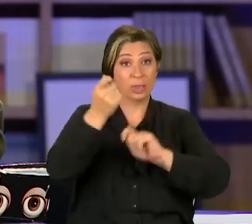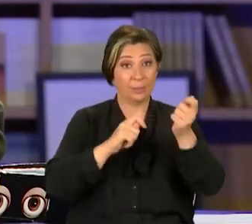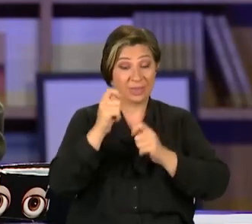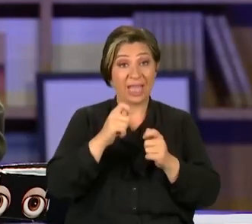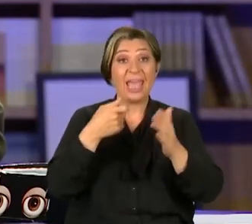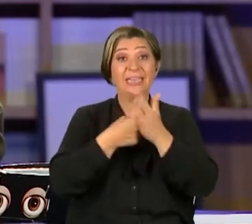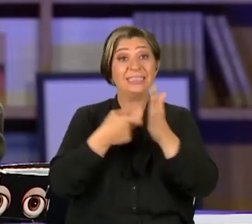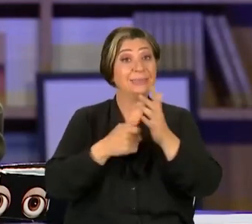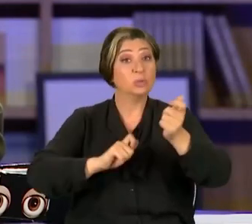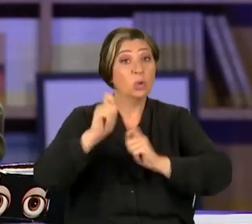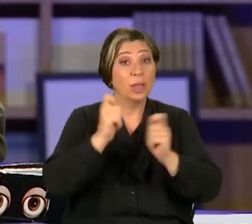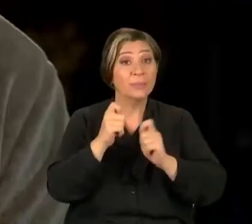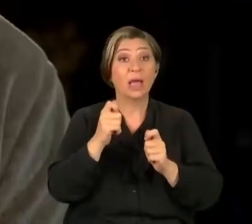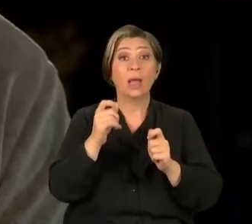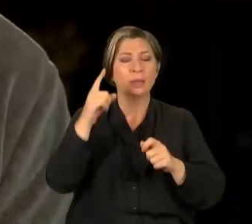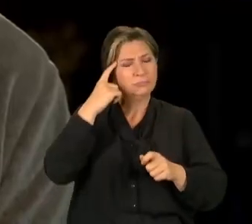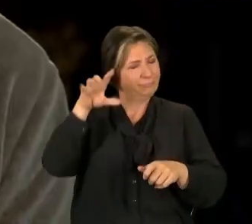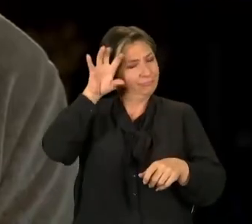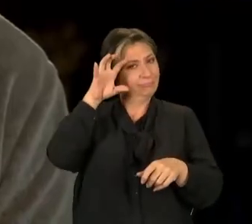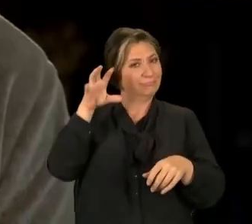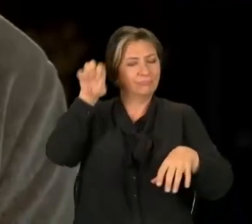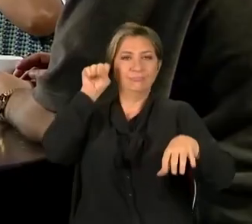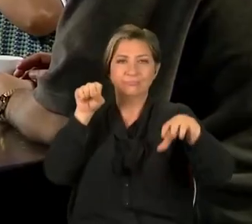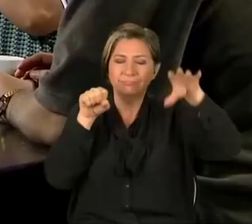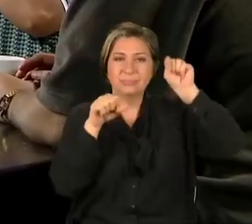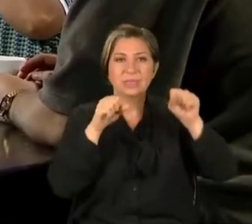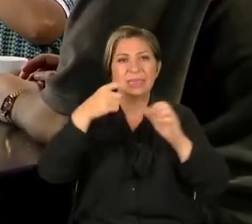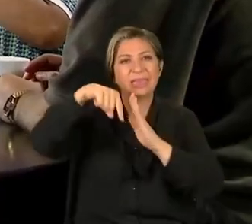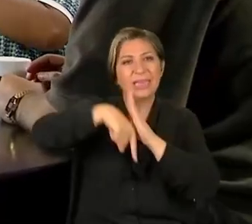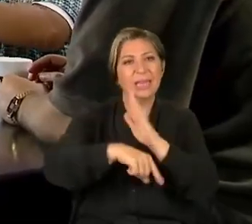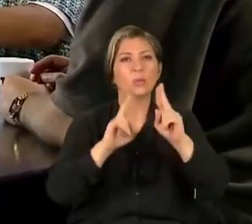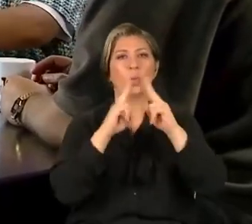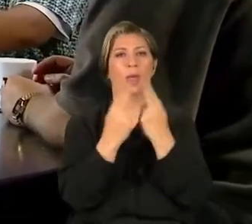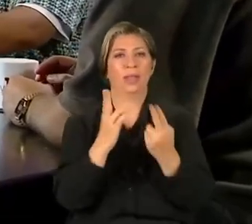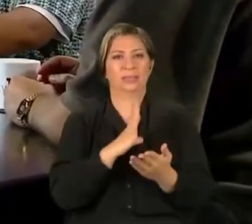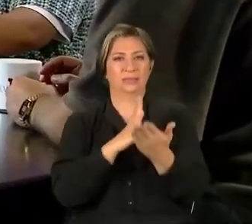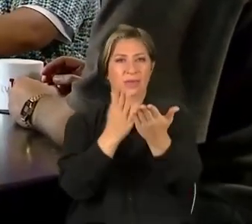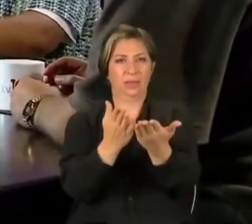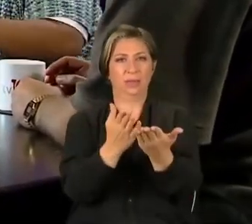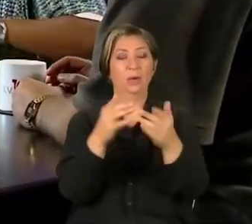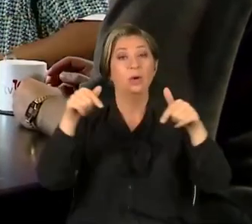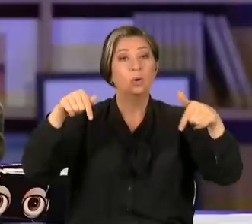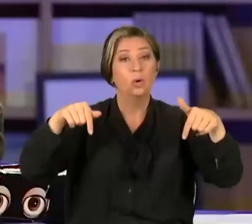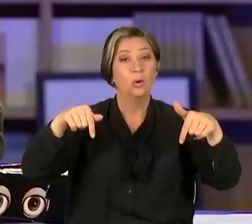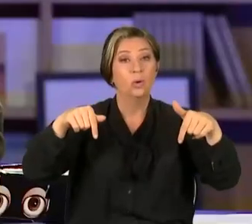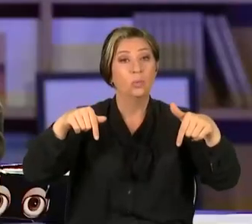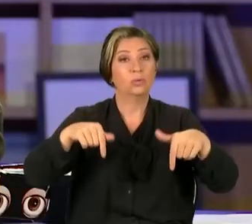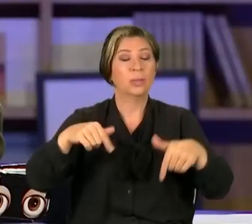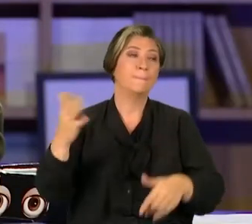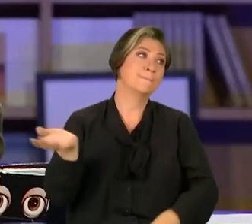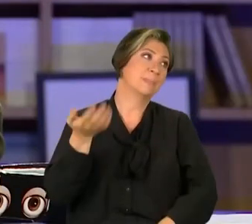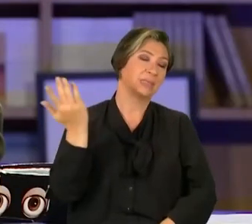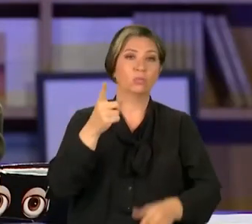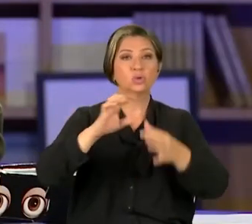isim kullanımında özellikle çağrışımlarda hakikaten derin dünyalarınız var burada Mesela